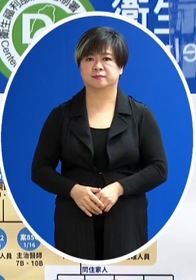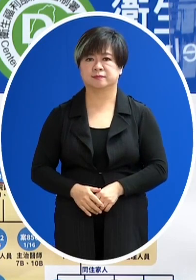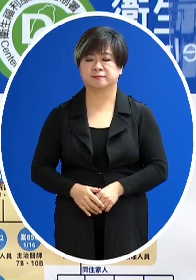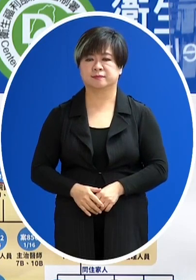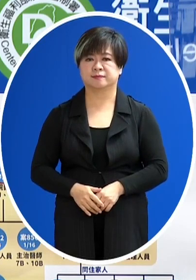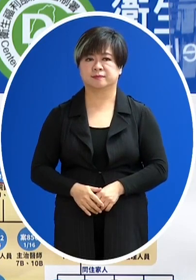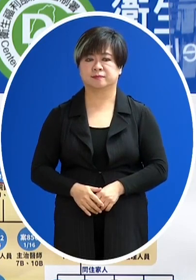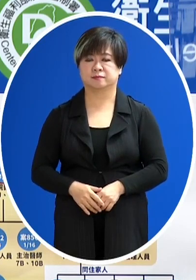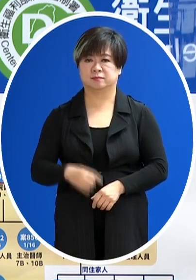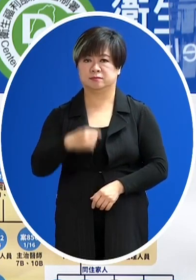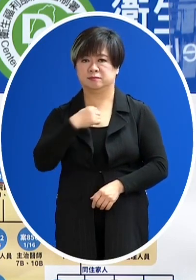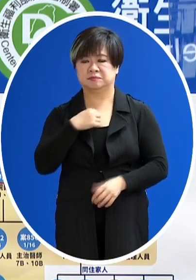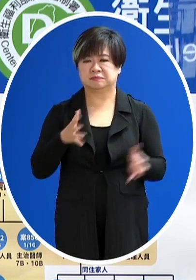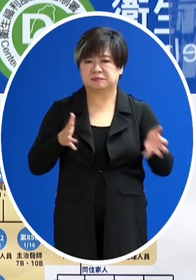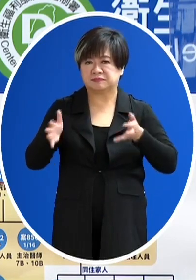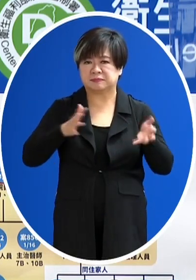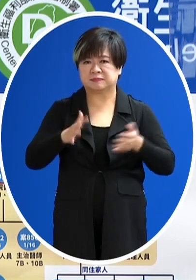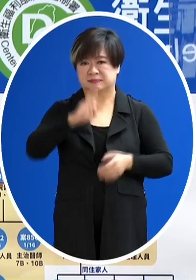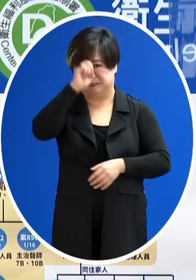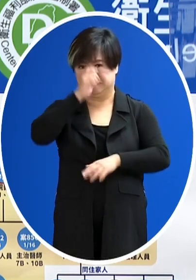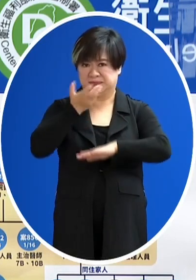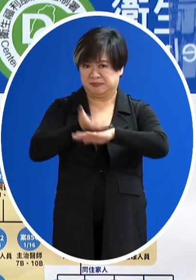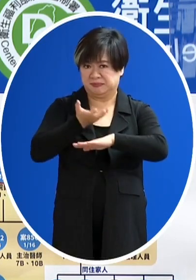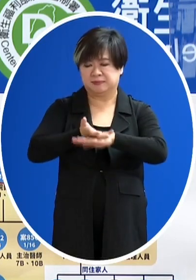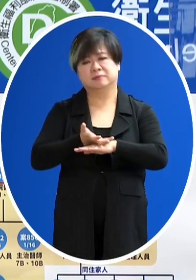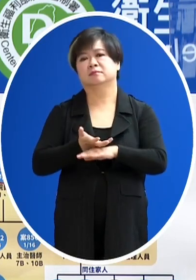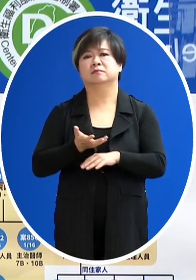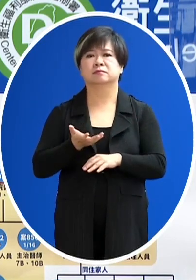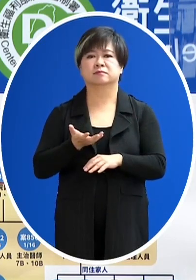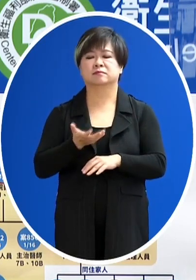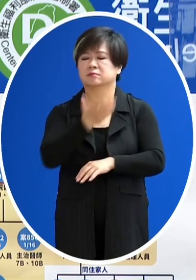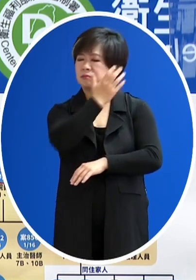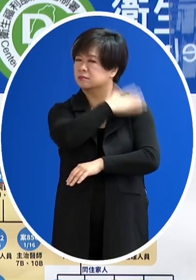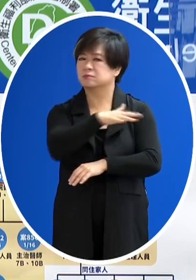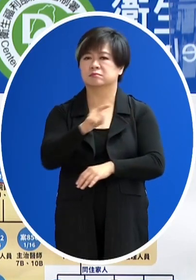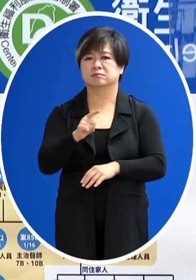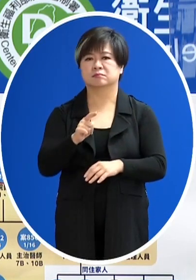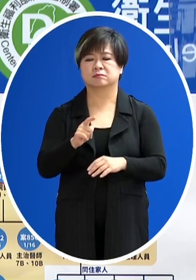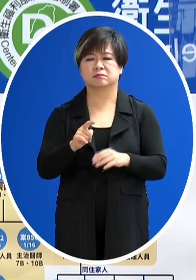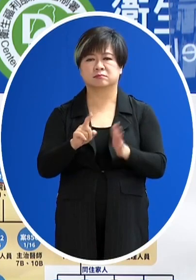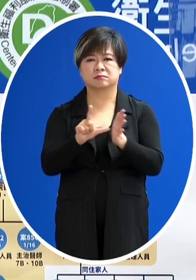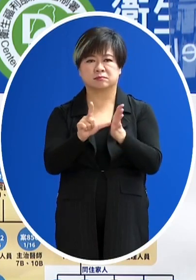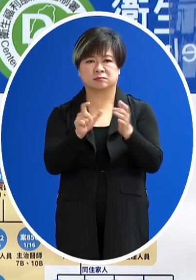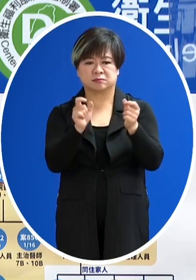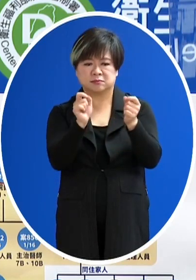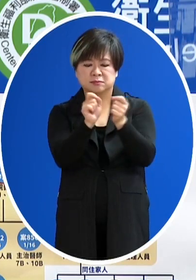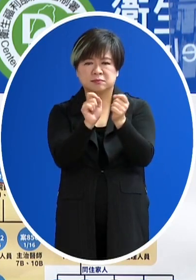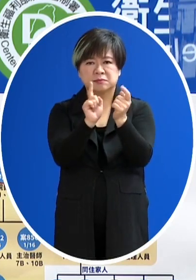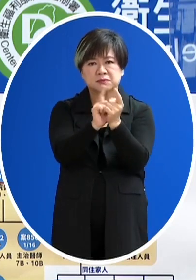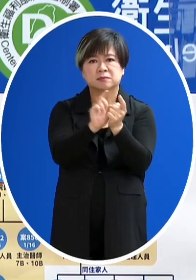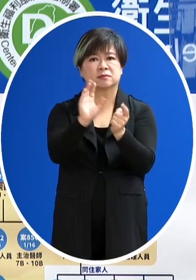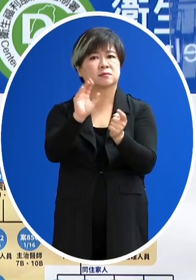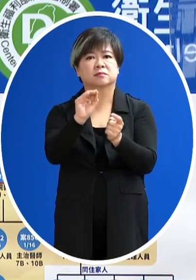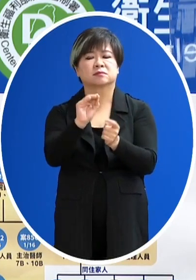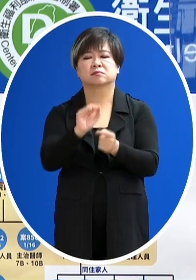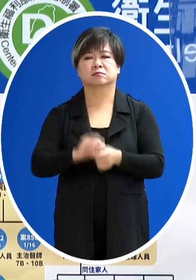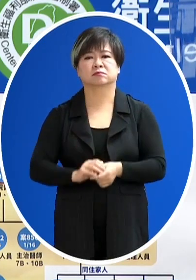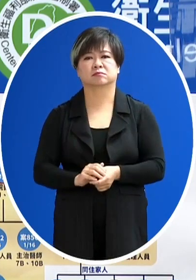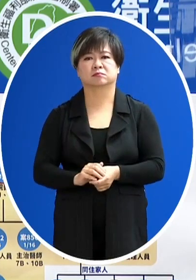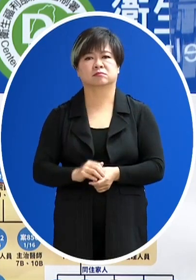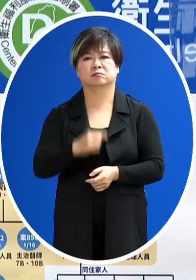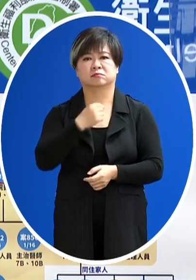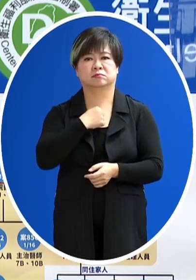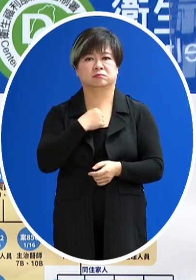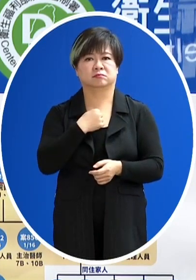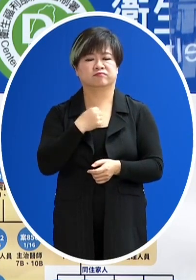我们还是为了更安心，所以不管怎么样不管有没有同时间在的或可能同时间在的，我们都没有都